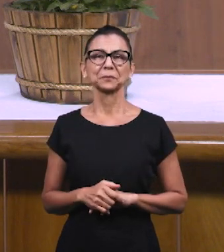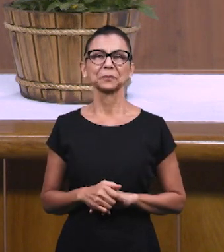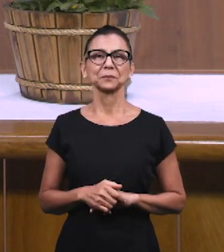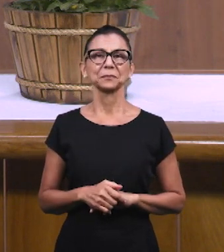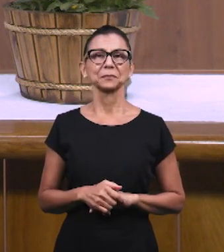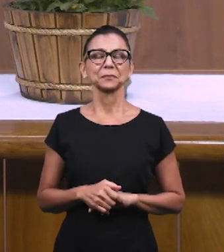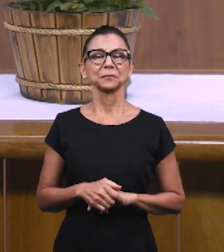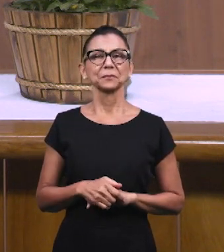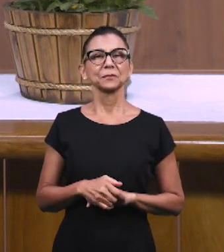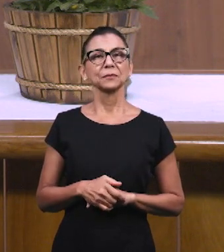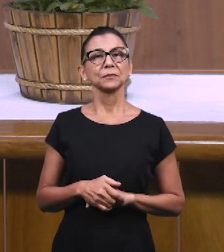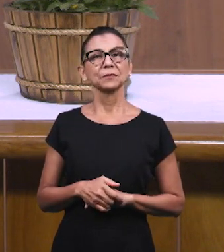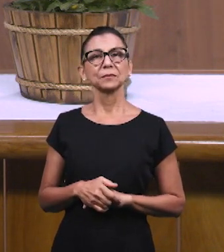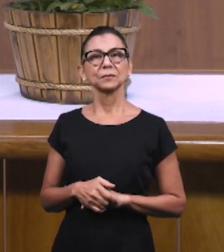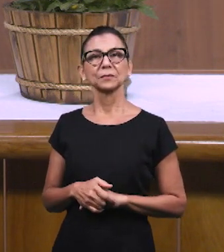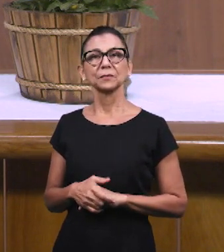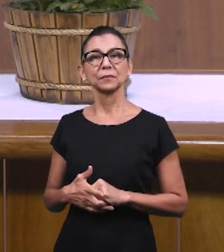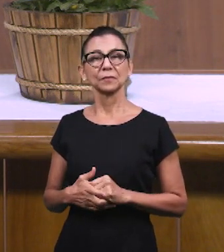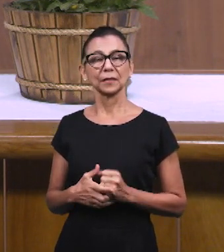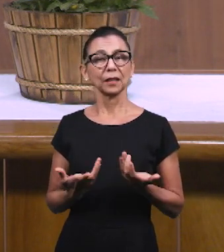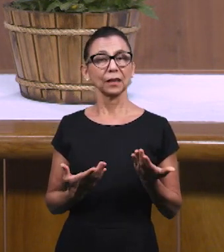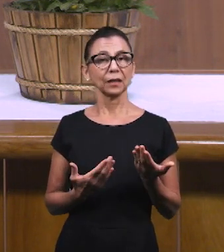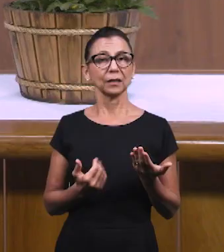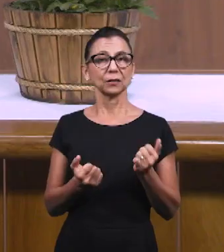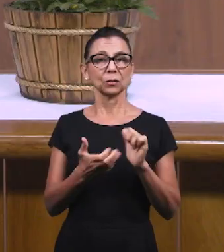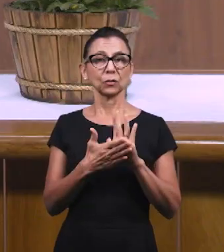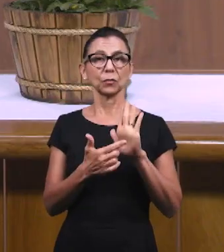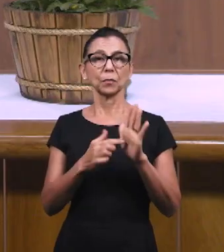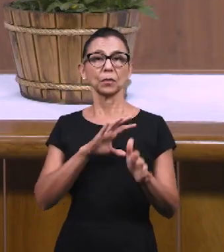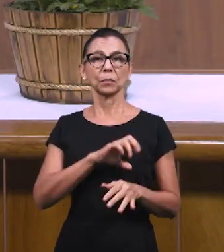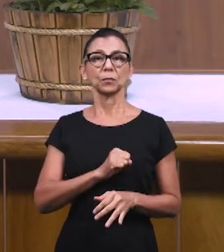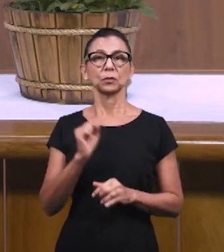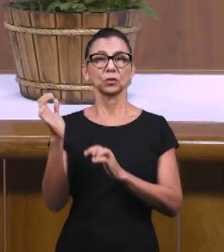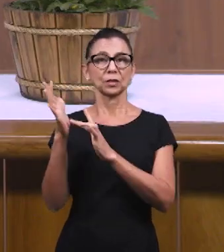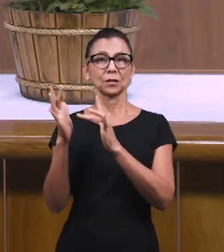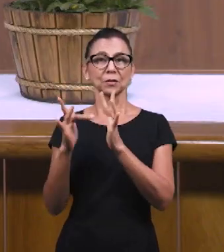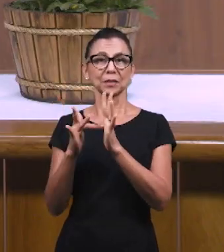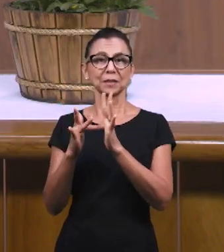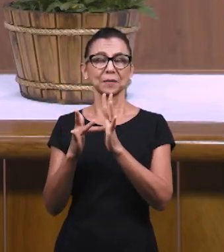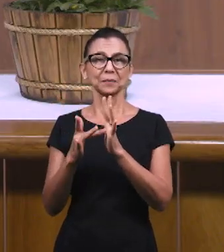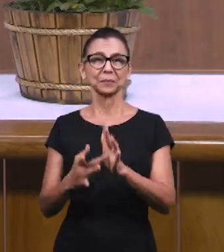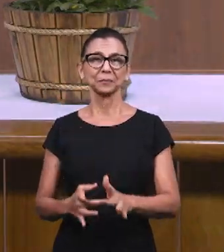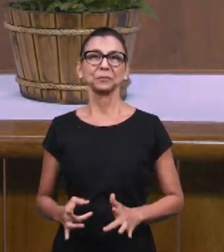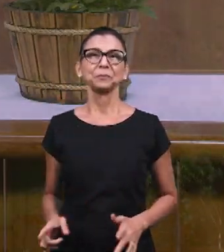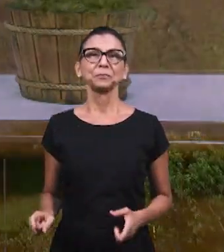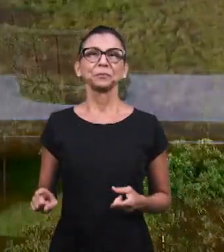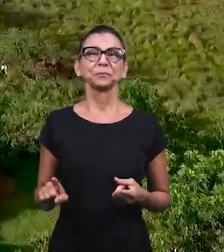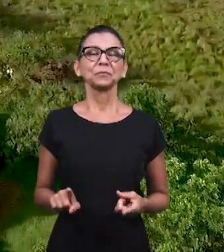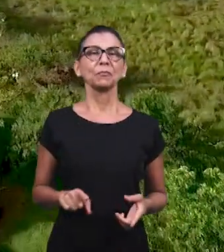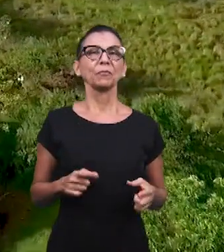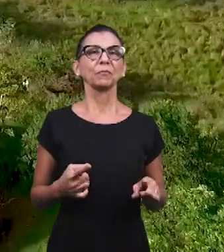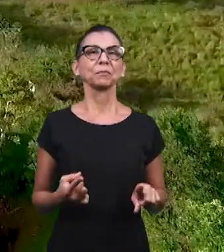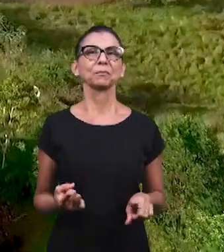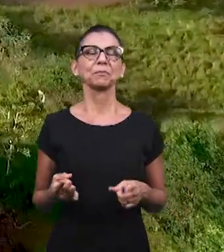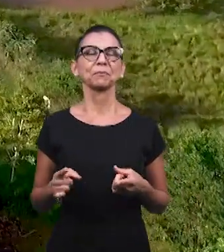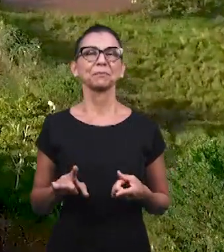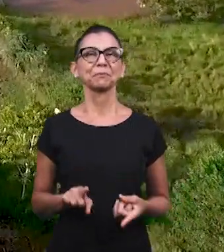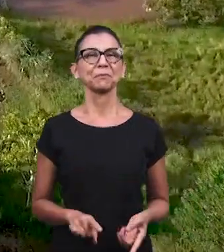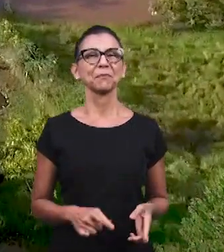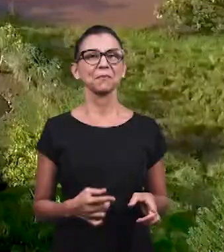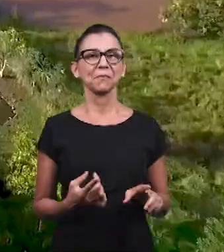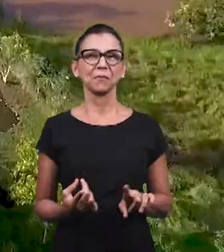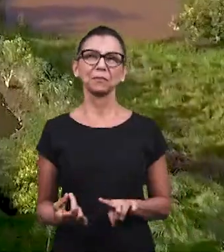intermédiaire et adolescent. Donc, nous allons chanter une louange avec les enfants qui parlent de l'amour de Jésus avec nos vies.